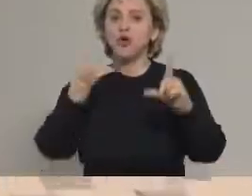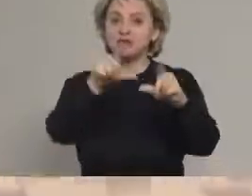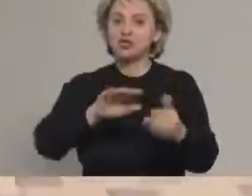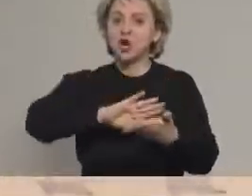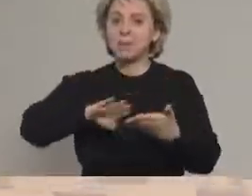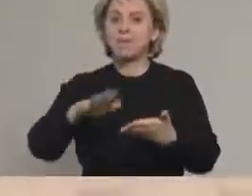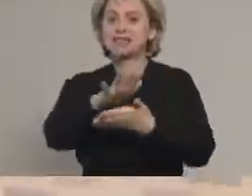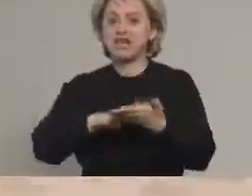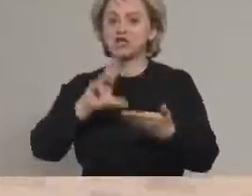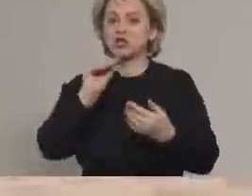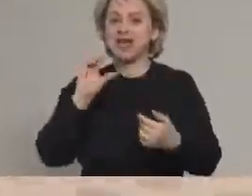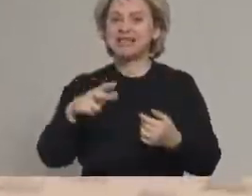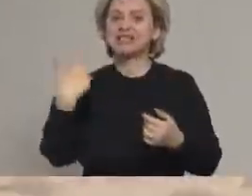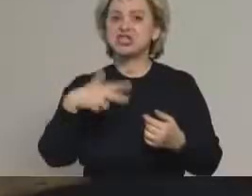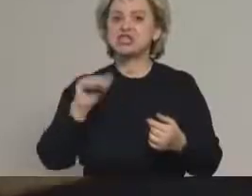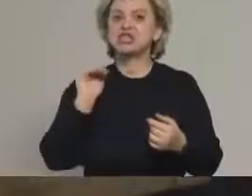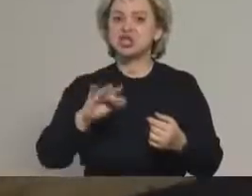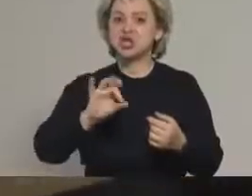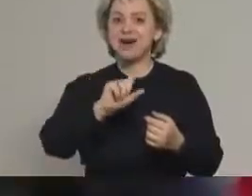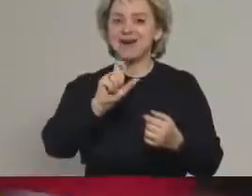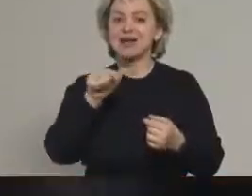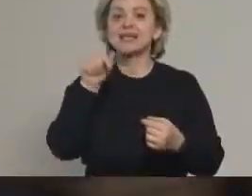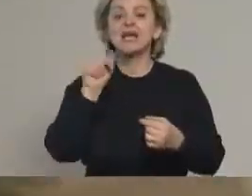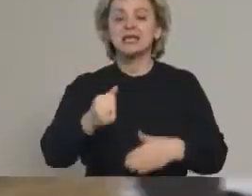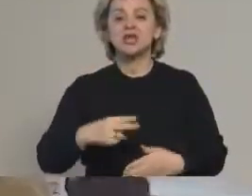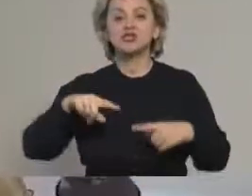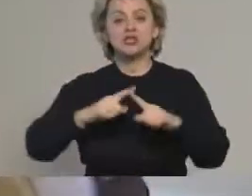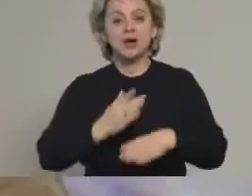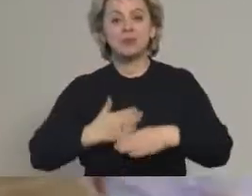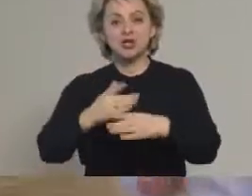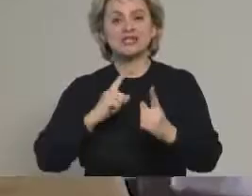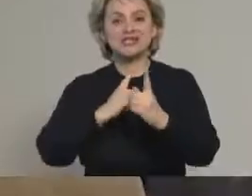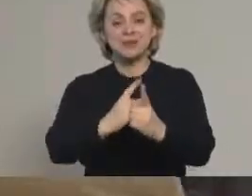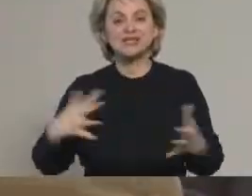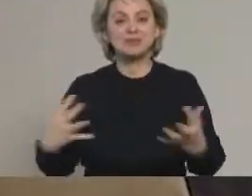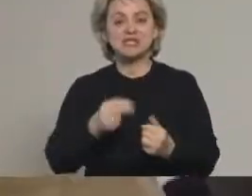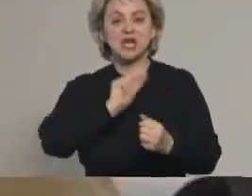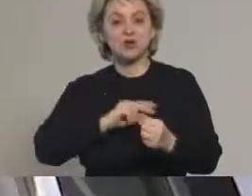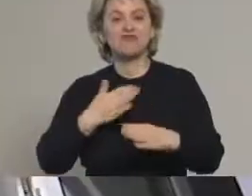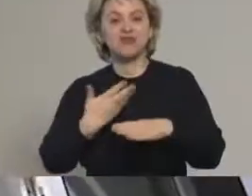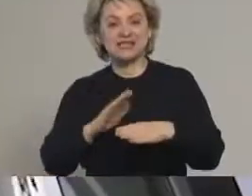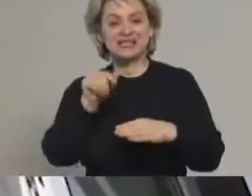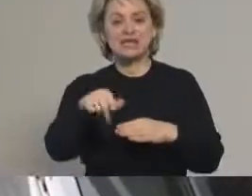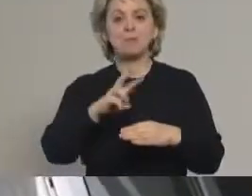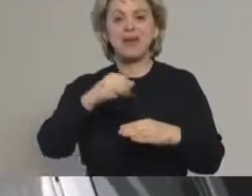ликвидацию последствий ЧС 30 тысяч раз. На техподдержку и сопровождение спасательных операций было выделено